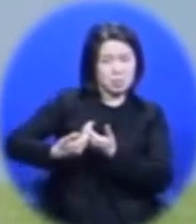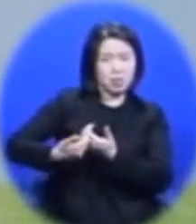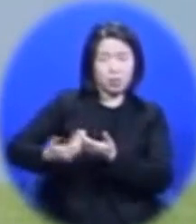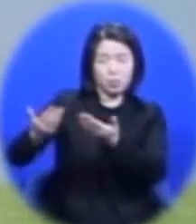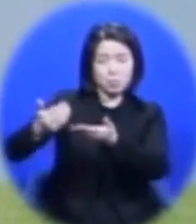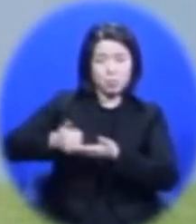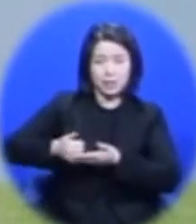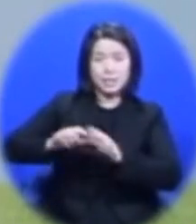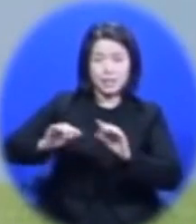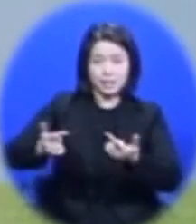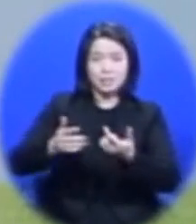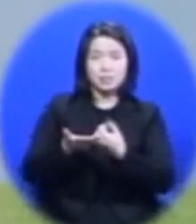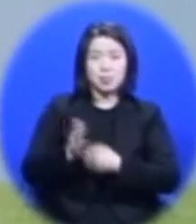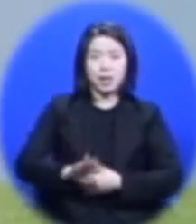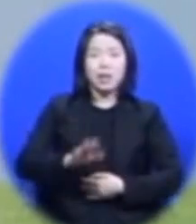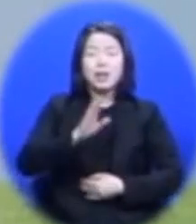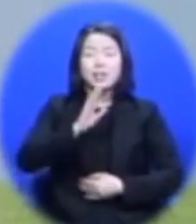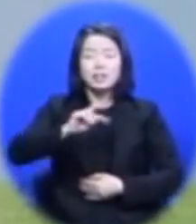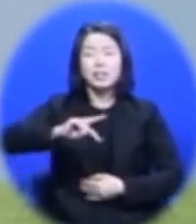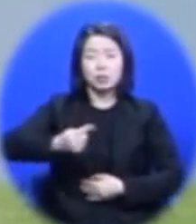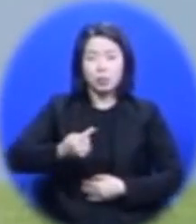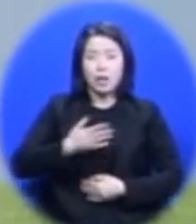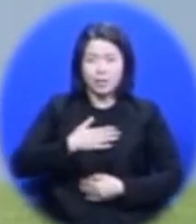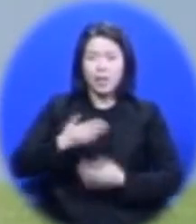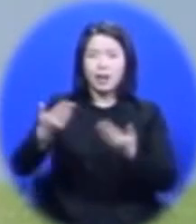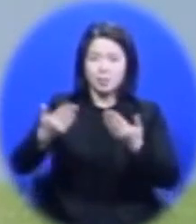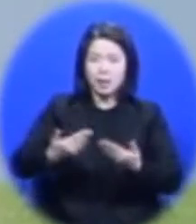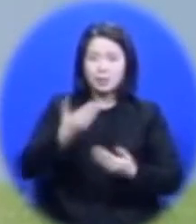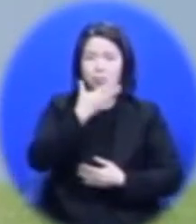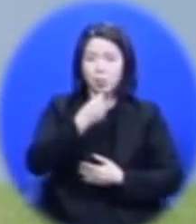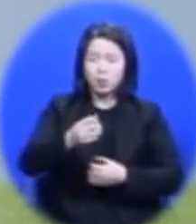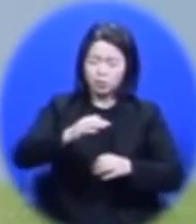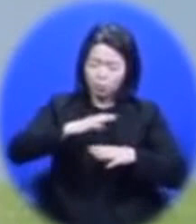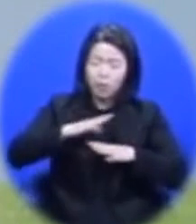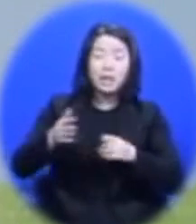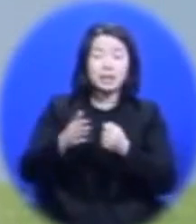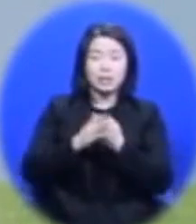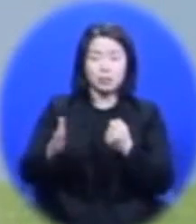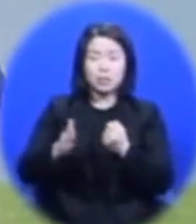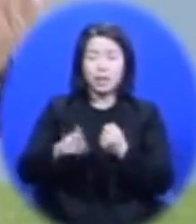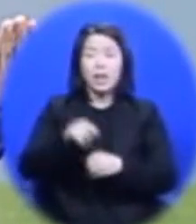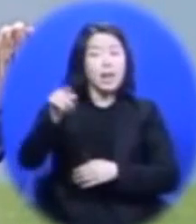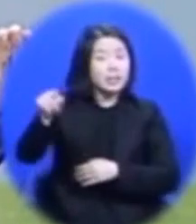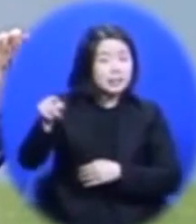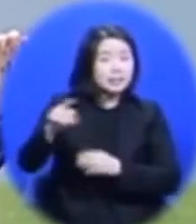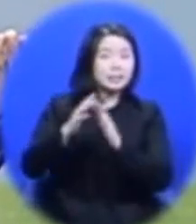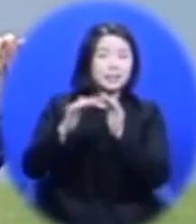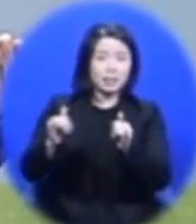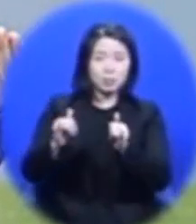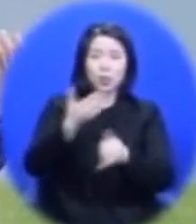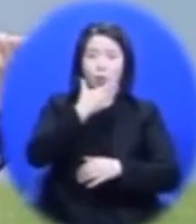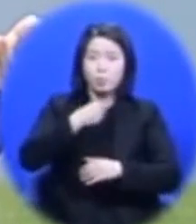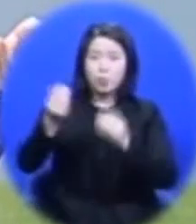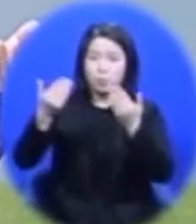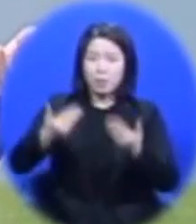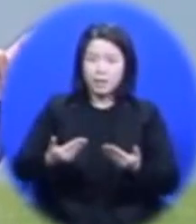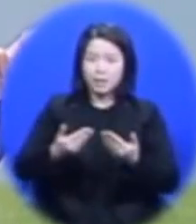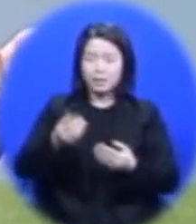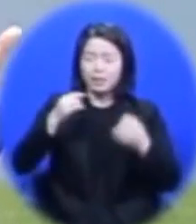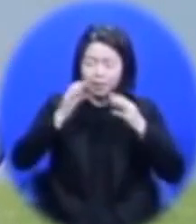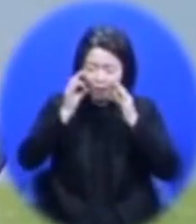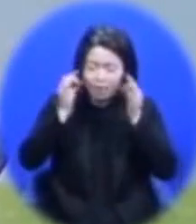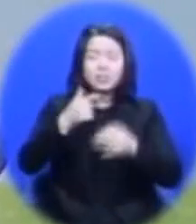않지만 그래도 내가 받은 복이 너무 놀라우니까 그들도 그 복을 받기를 간절히